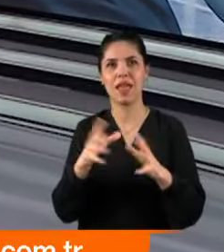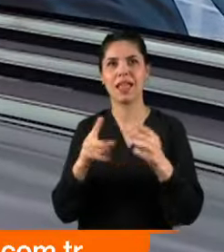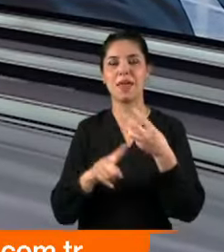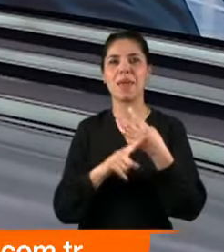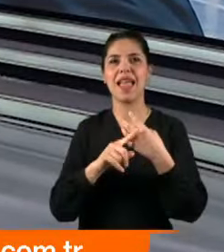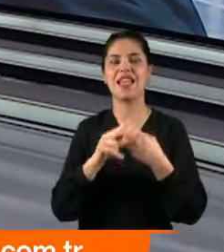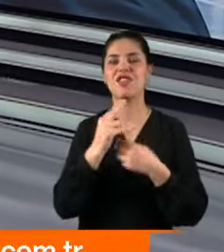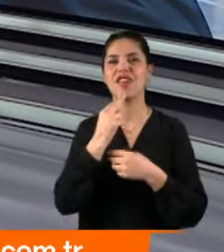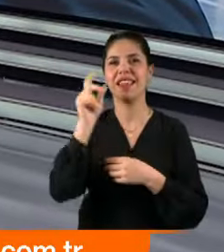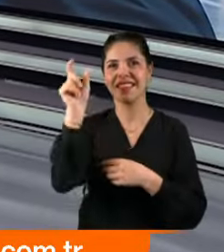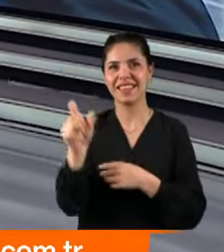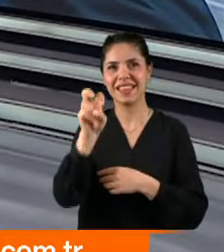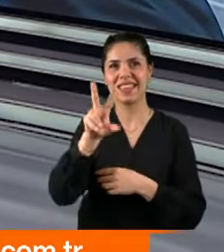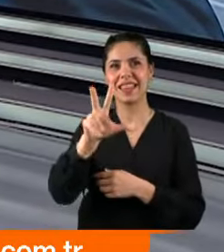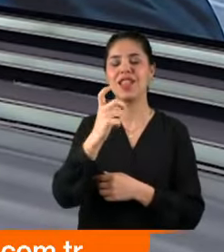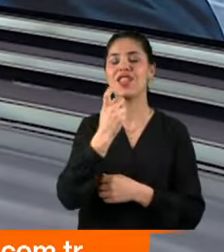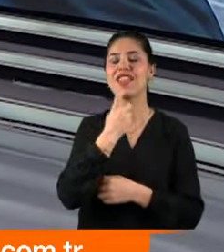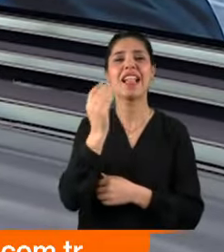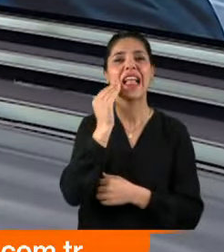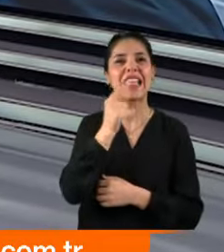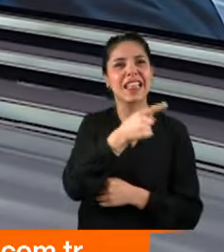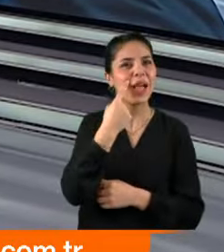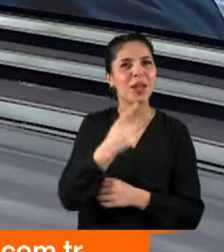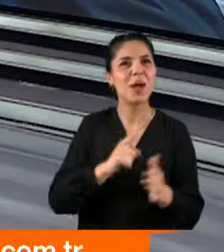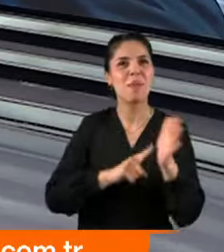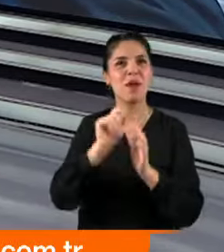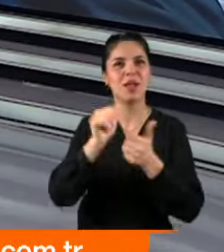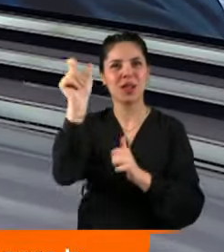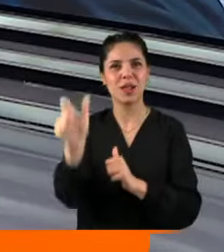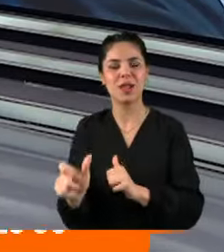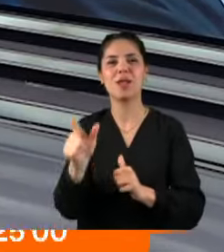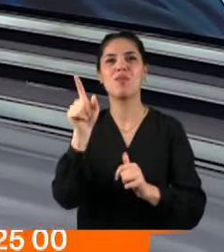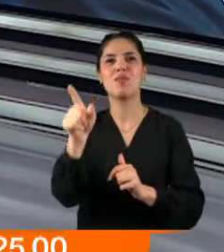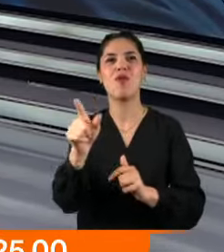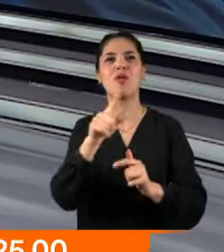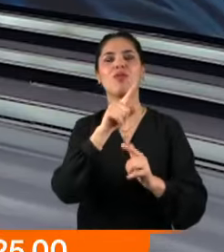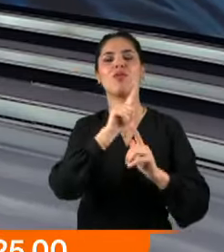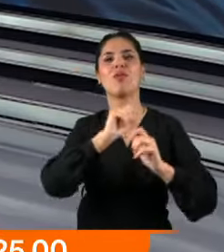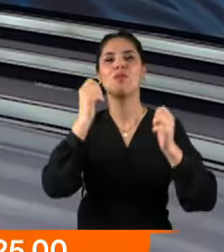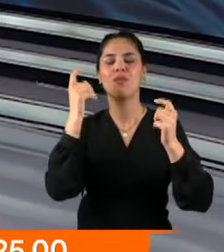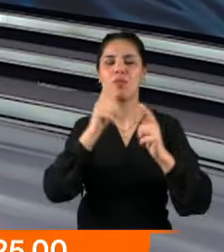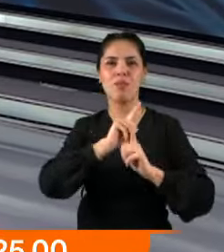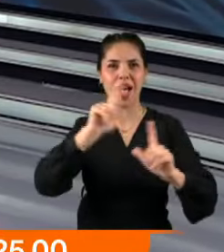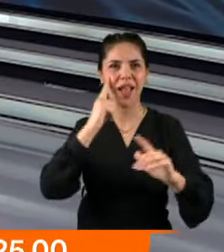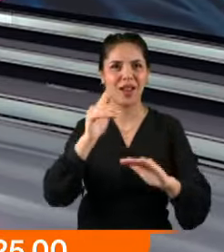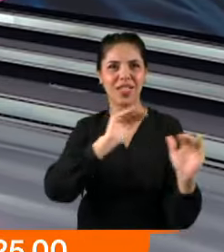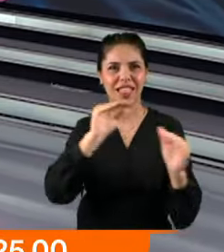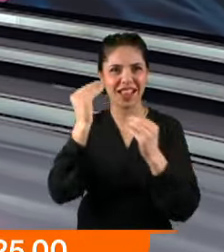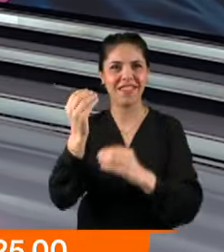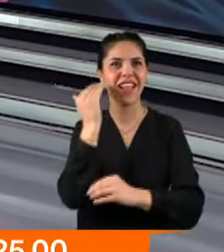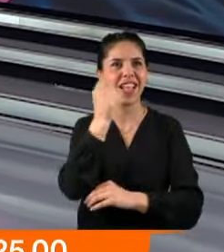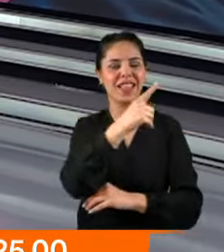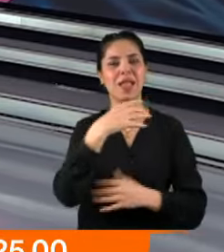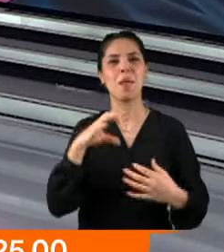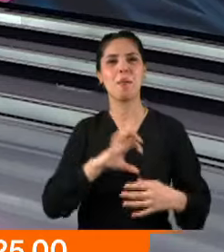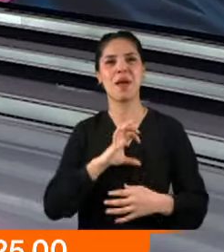Kozde'nin 83 yaşındaki anneannesiydi. Başarılı sporcu karşılaşma boyunca yaptığı tezahüratlarla kendini destekleyen anneannesine madalyasını